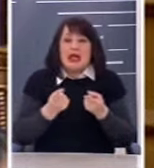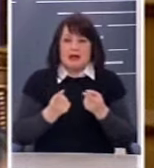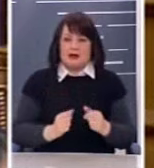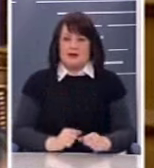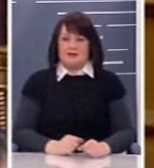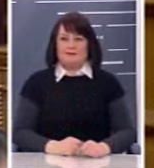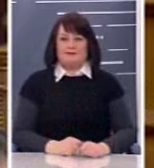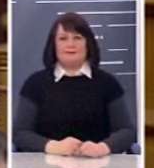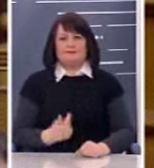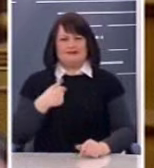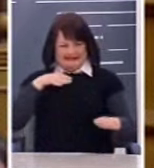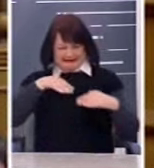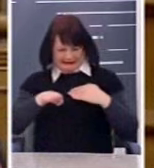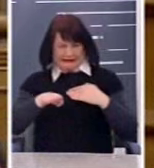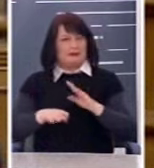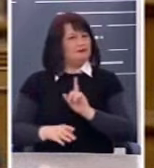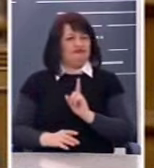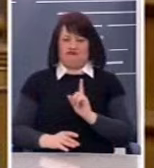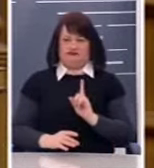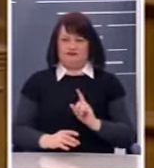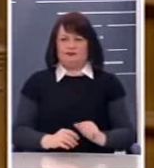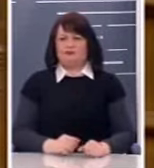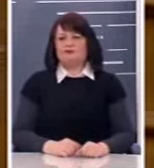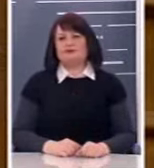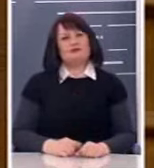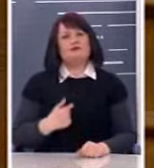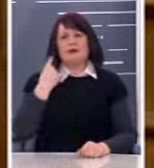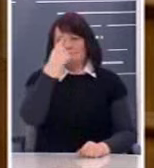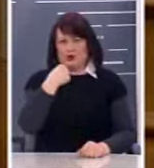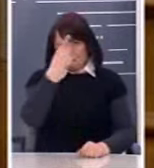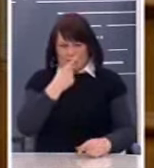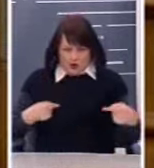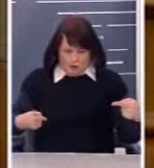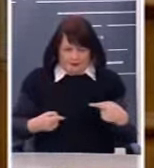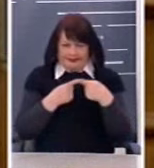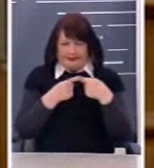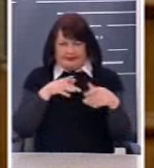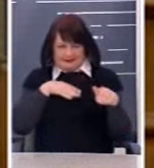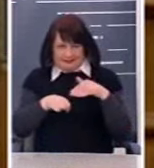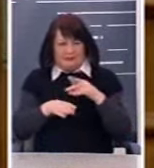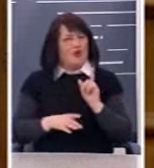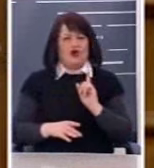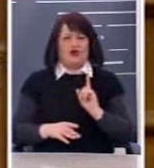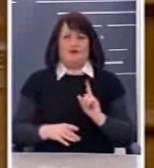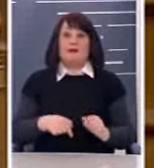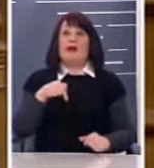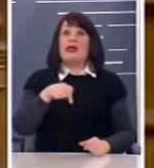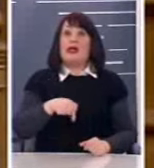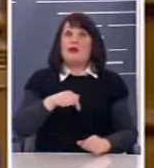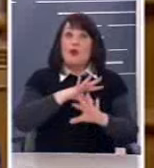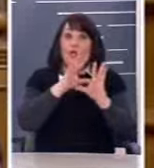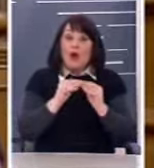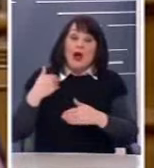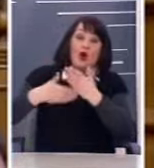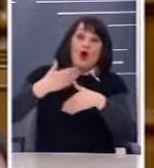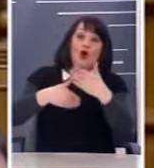Δεν έχουμε καμία εκδικητική διάθεση. Δεν είναι προσωπικό το ζήτημα. Αλλά εδώ όλα αυτά τα